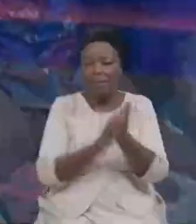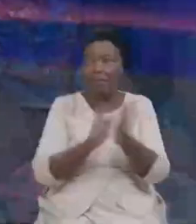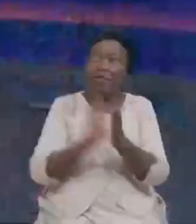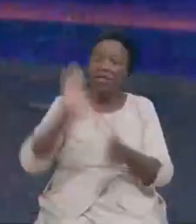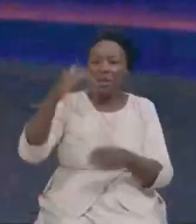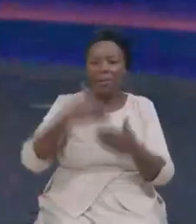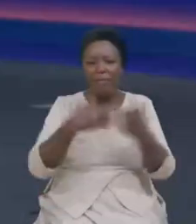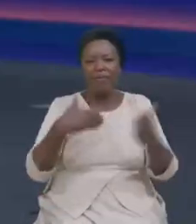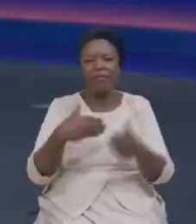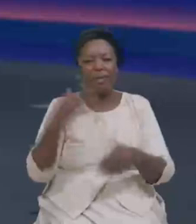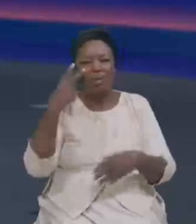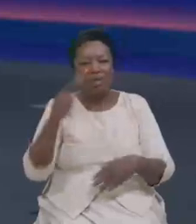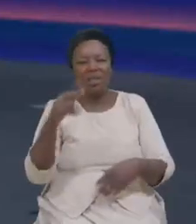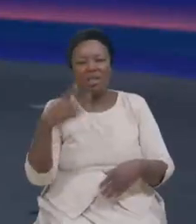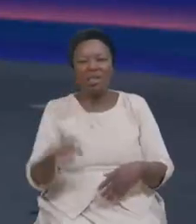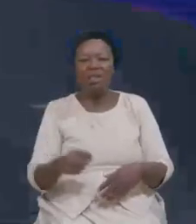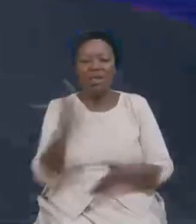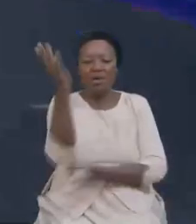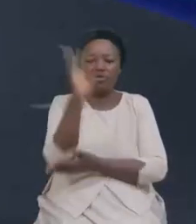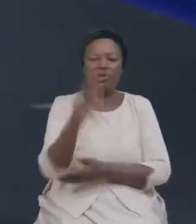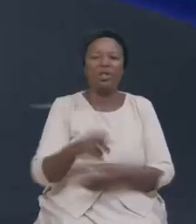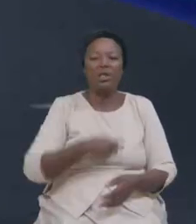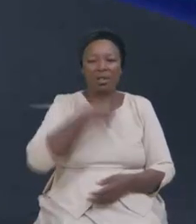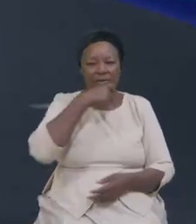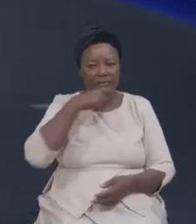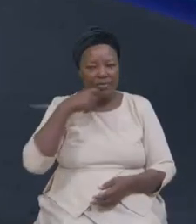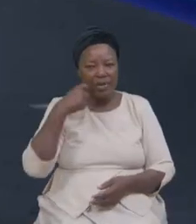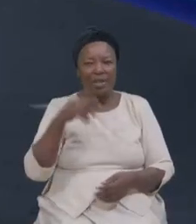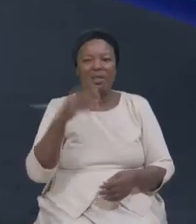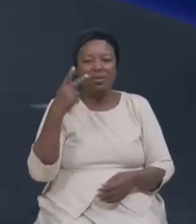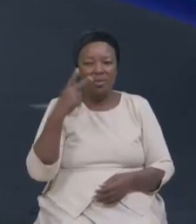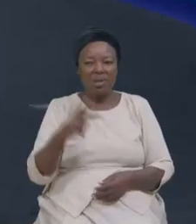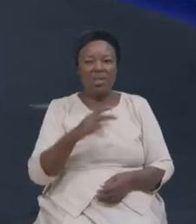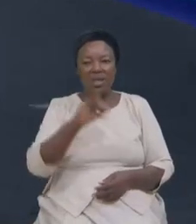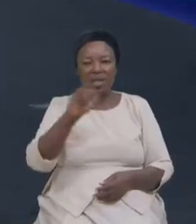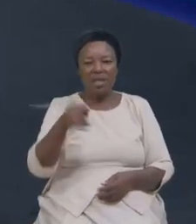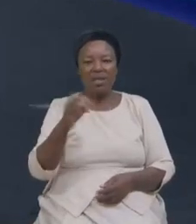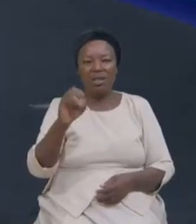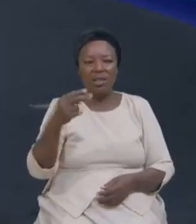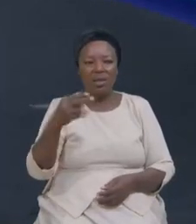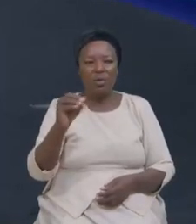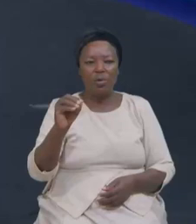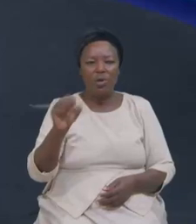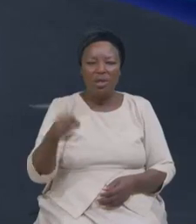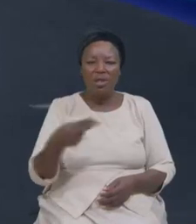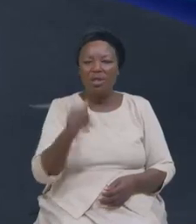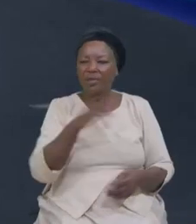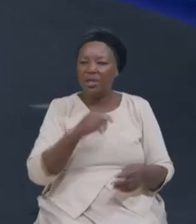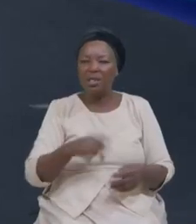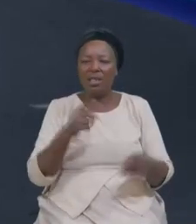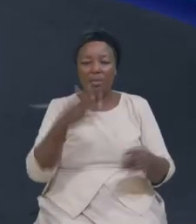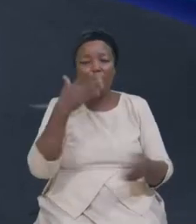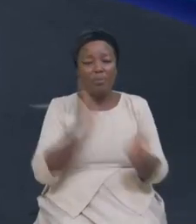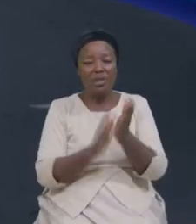Avant de voir l'arbre desséché, Josaphat a nommé des chants. Ils ont loué la sainteté de Dieu et le nom du